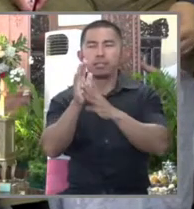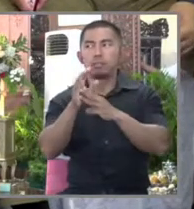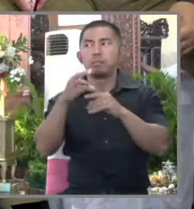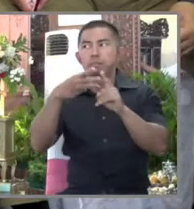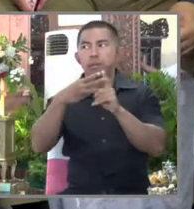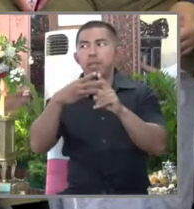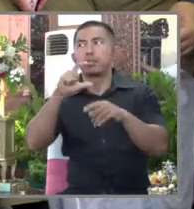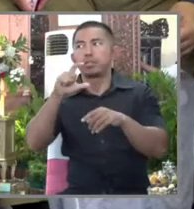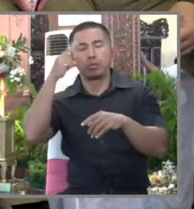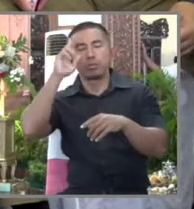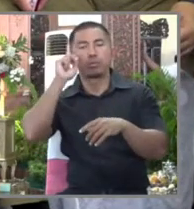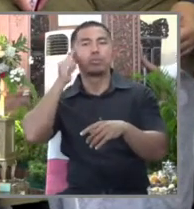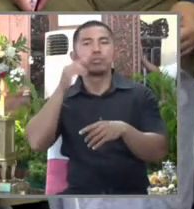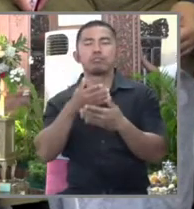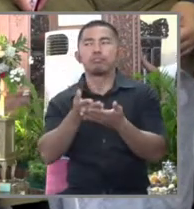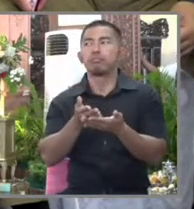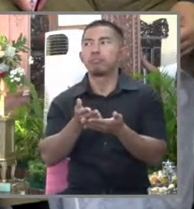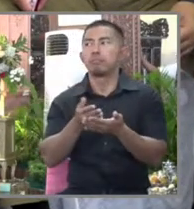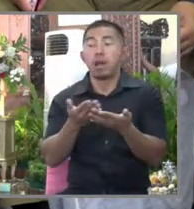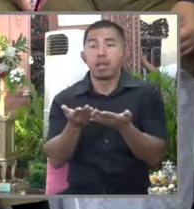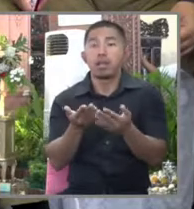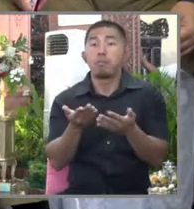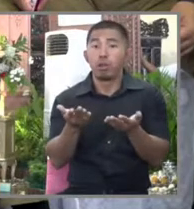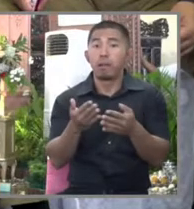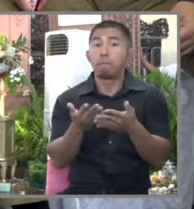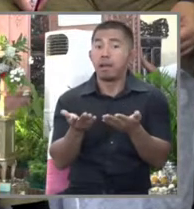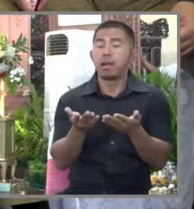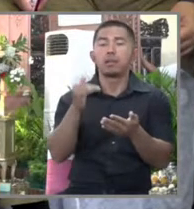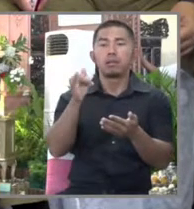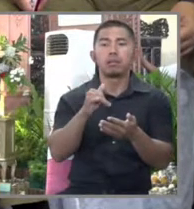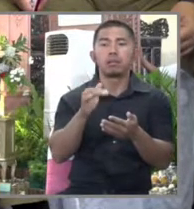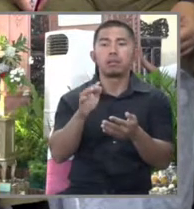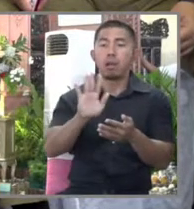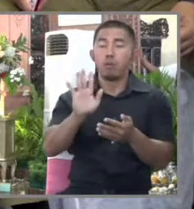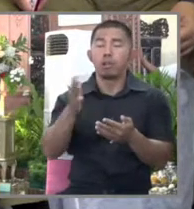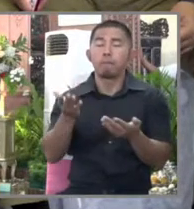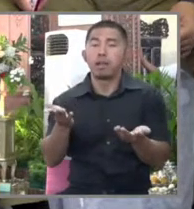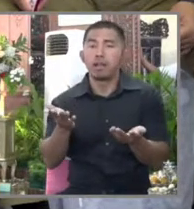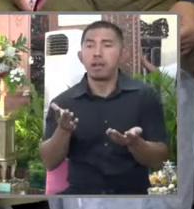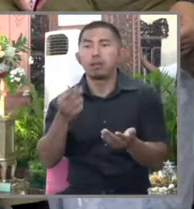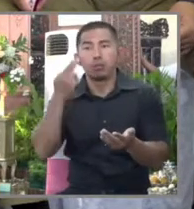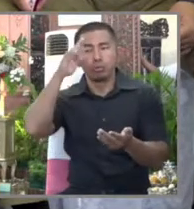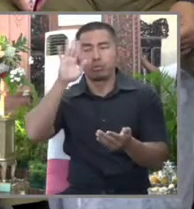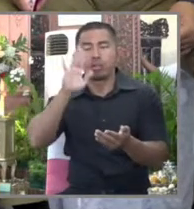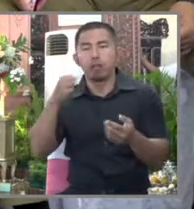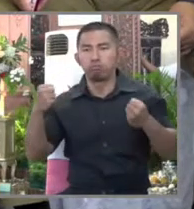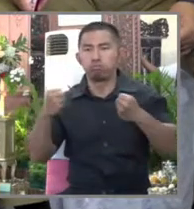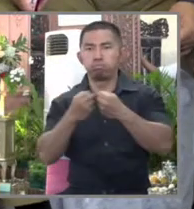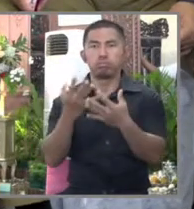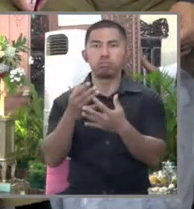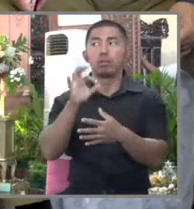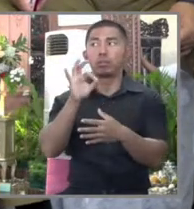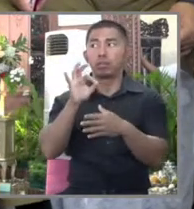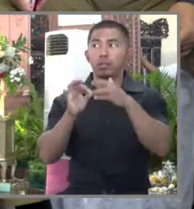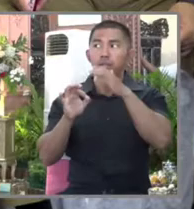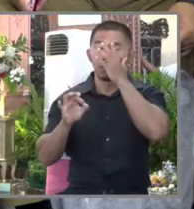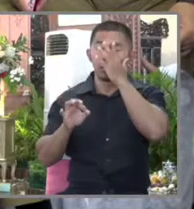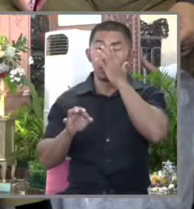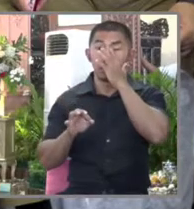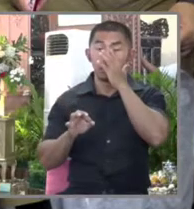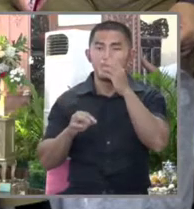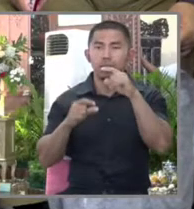kira-kira seperti apa. Tidak, mana Bapak, yang ini boleh, mana yang tidak, agar kita tidak mencelakai nanti. Oke ya. Kalau yang